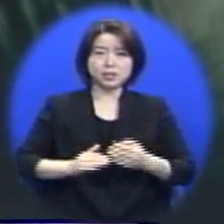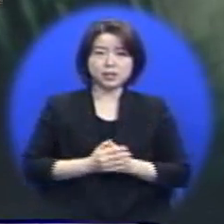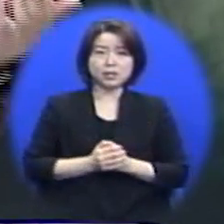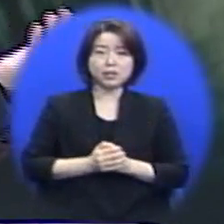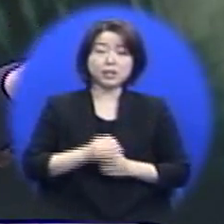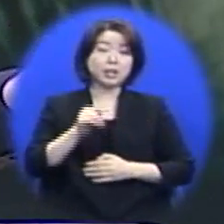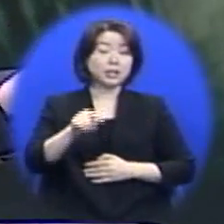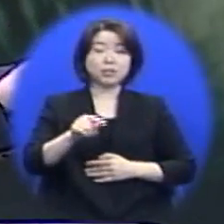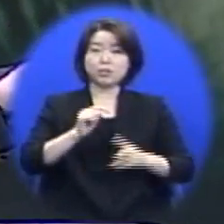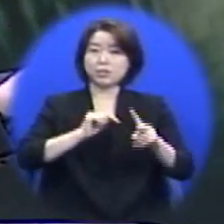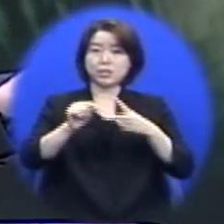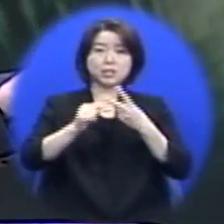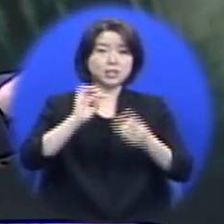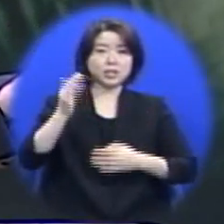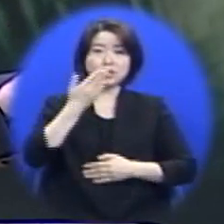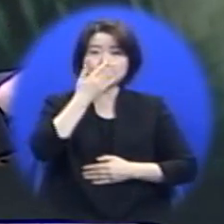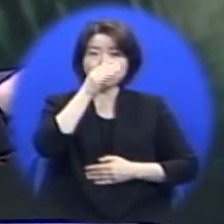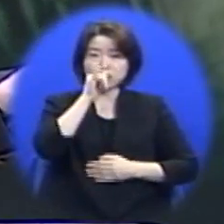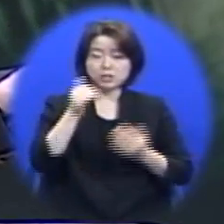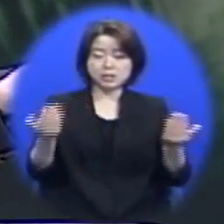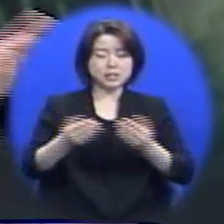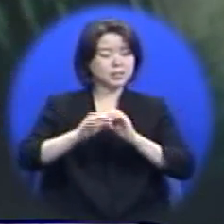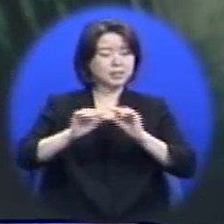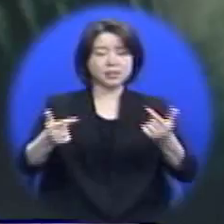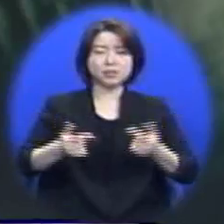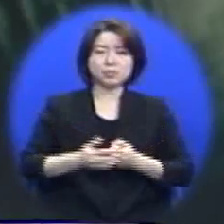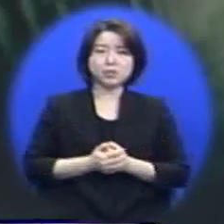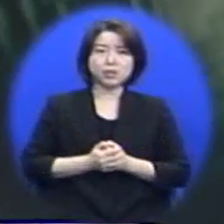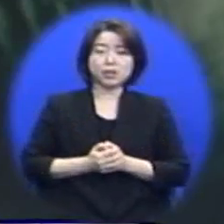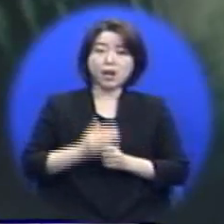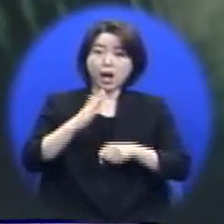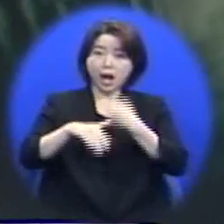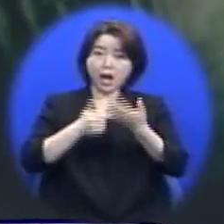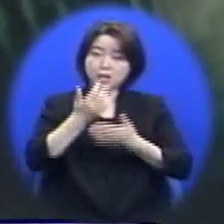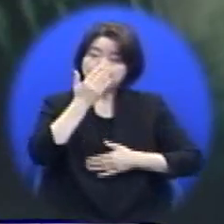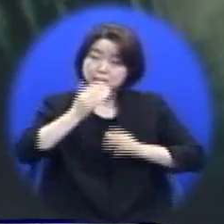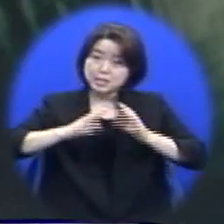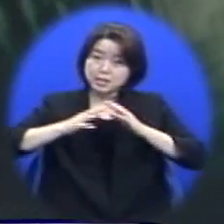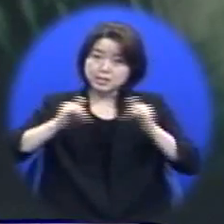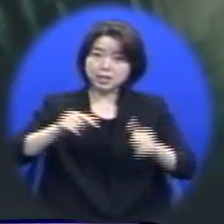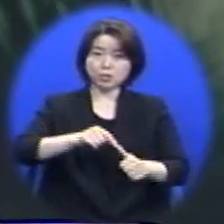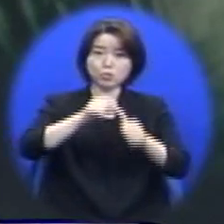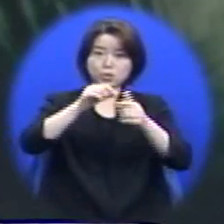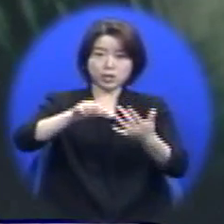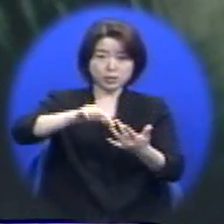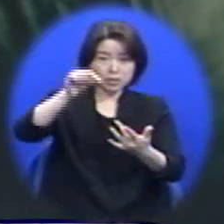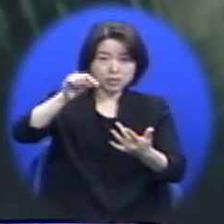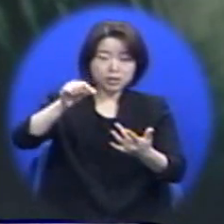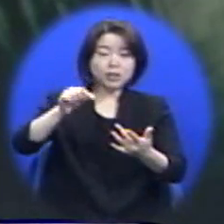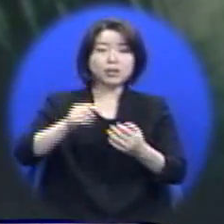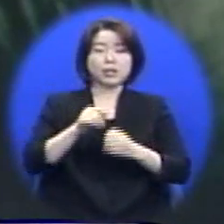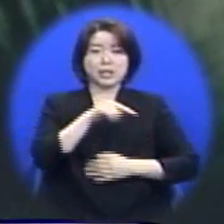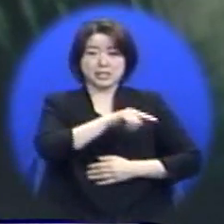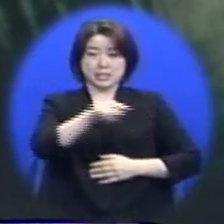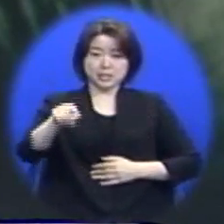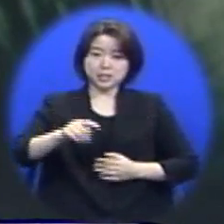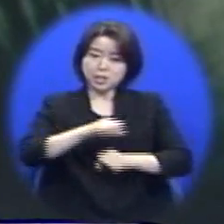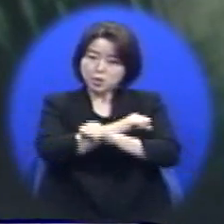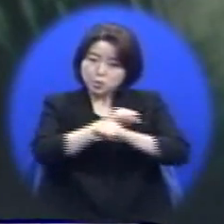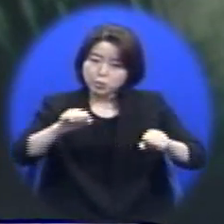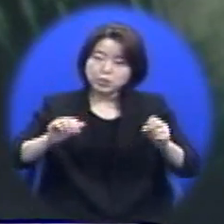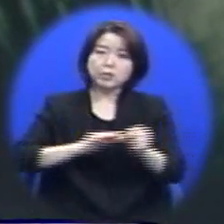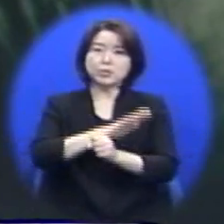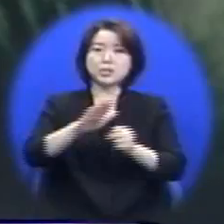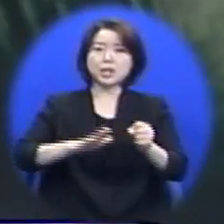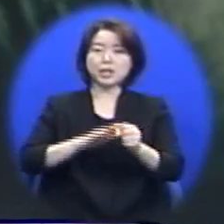이건 이해될 수 있는 일 아니에요. 하나님이 이스라엘 백성들을 구원하시고 선택하시고 그들을 용서하시고